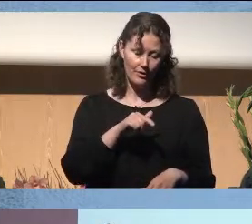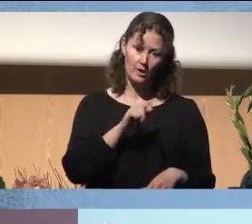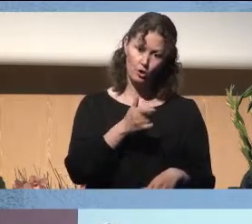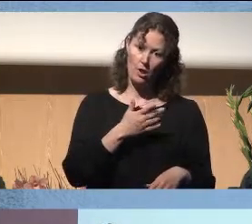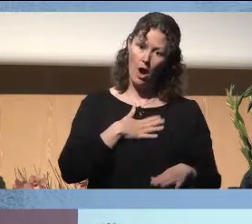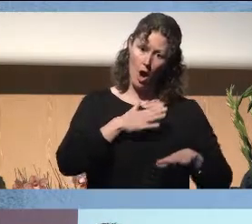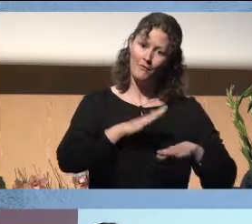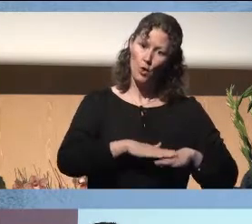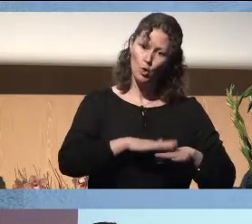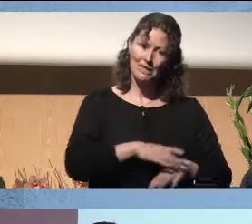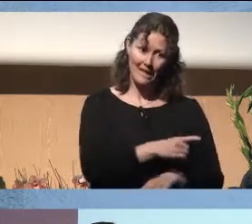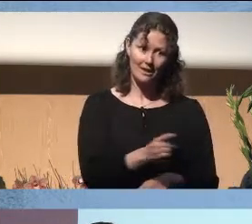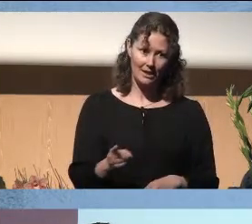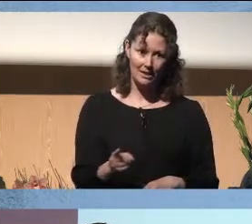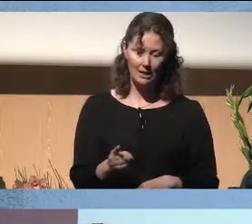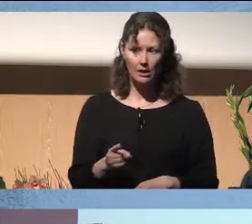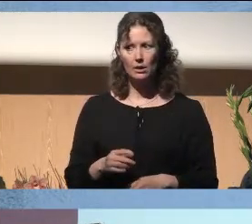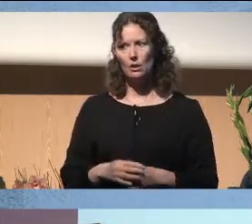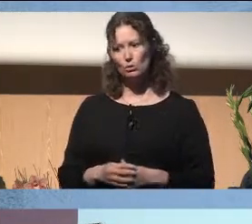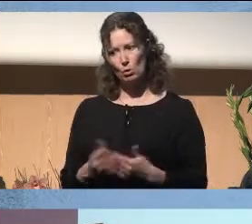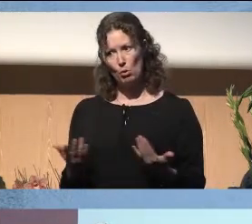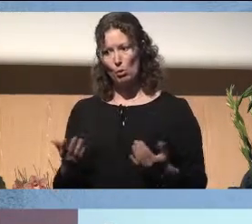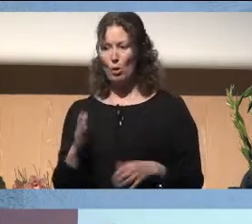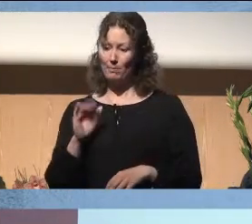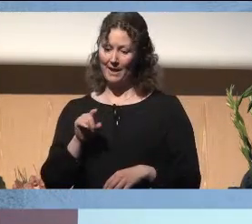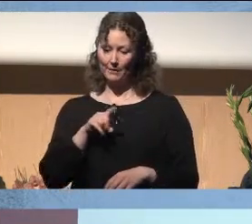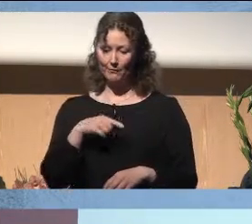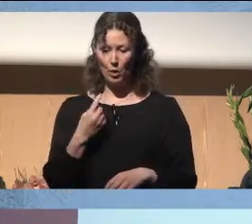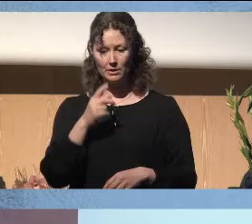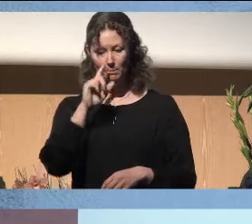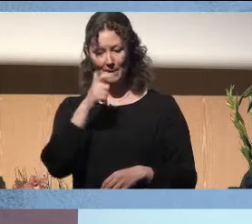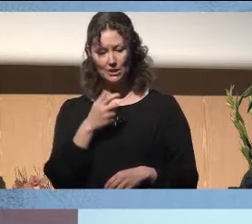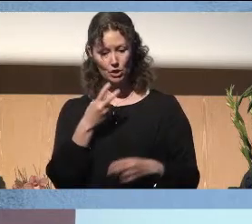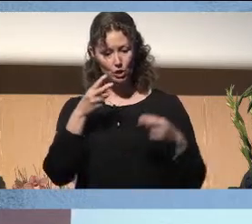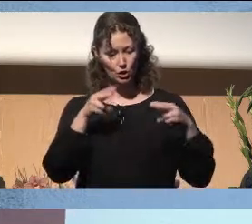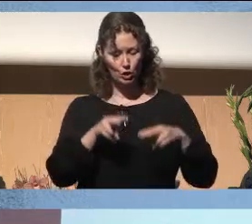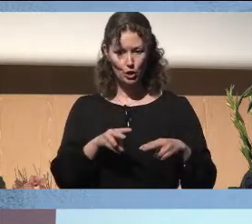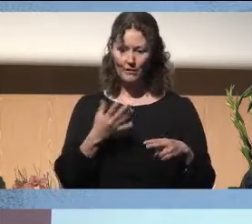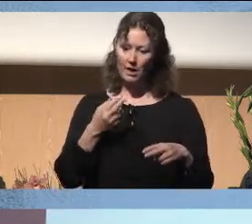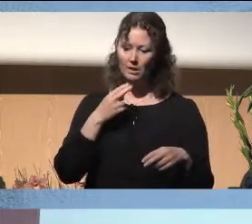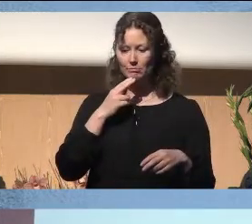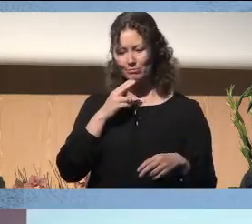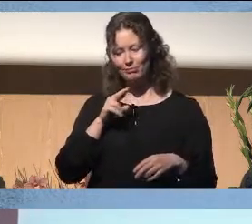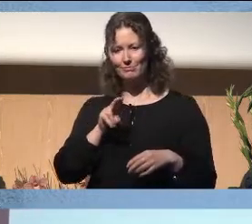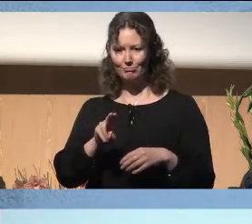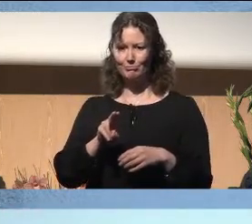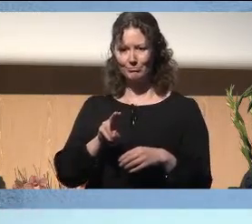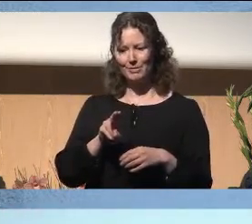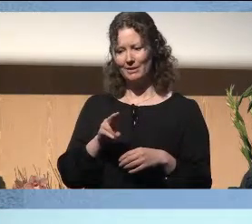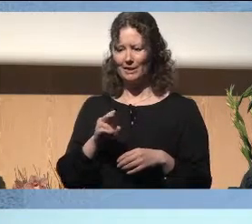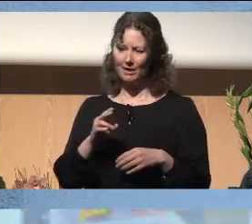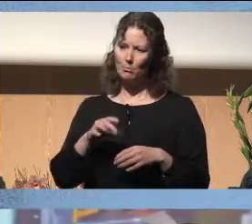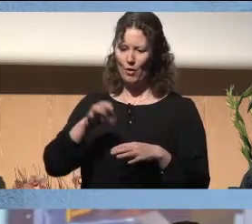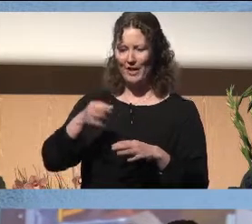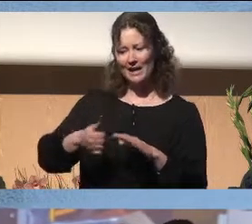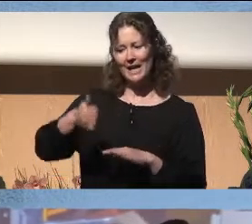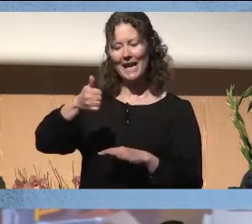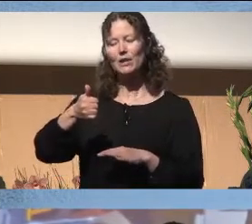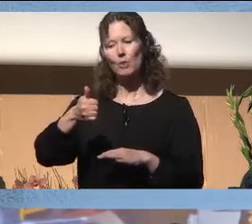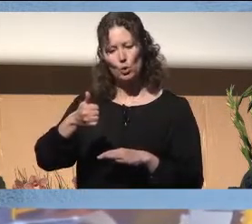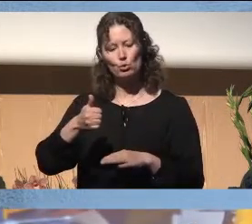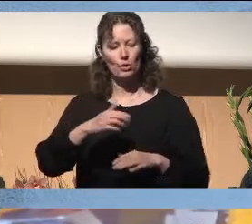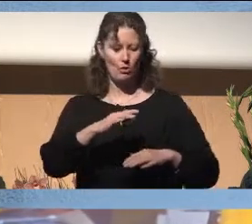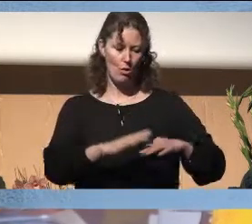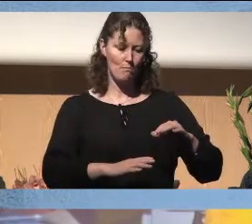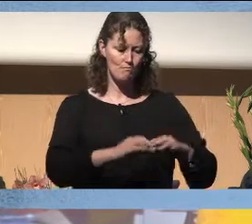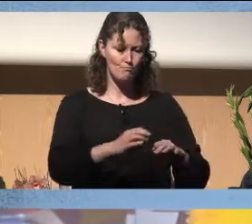för det. Så om det nu är en ny människosyn, vad kännetecknar en modern ledare? Ja, det är att bygga